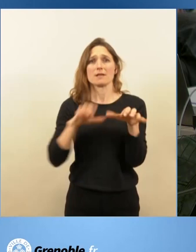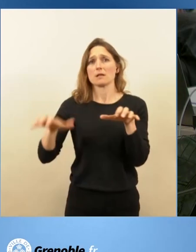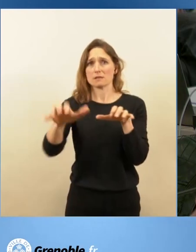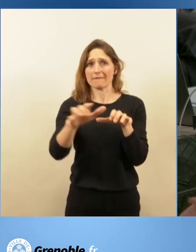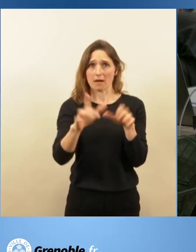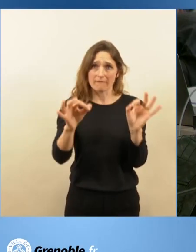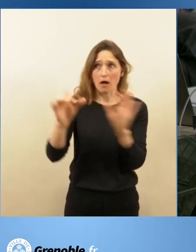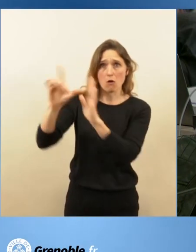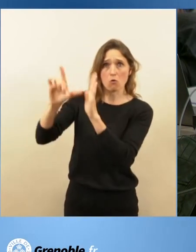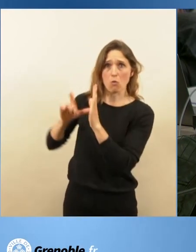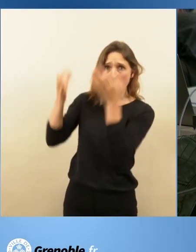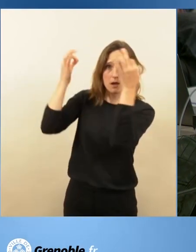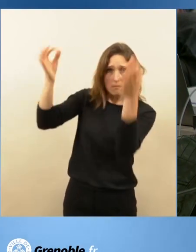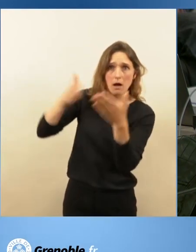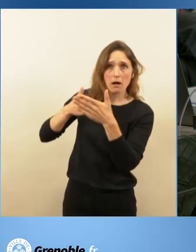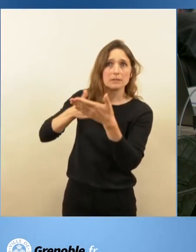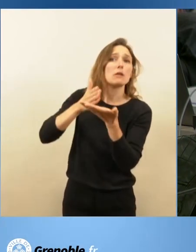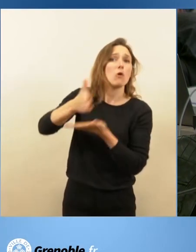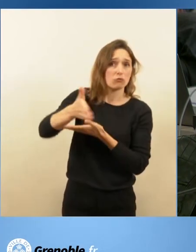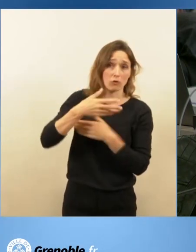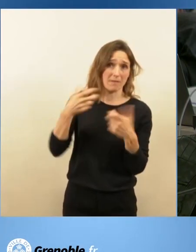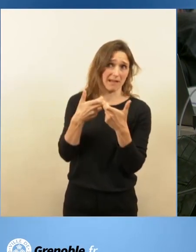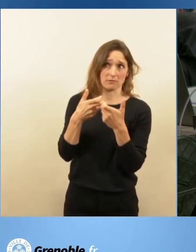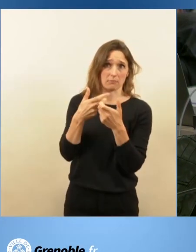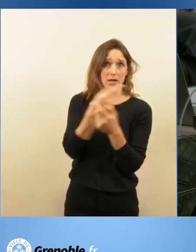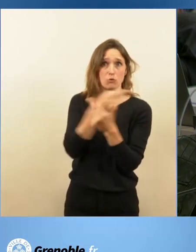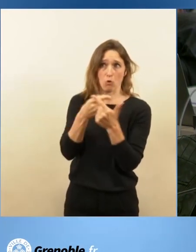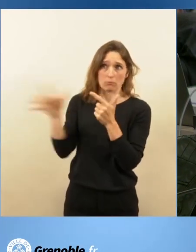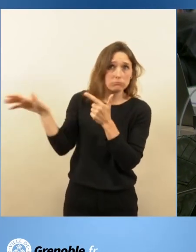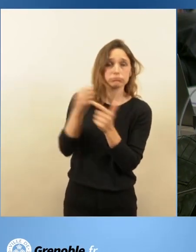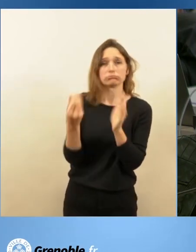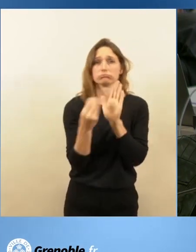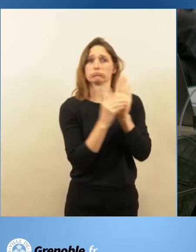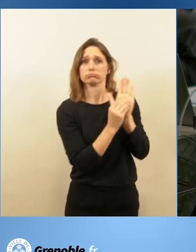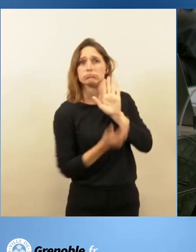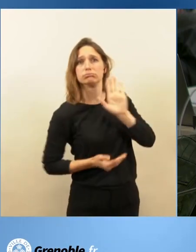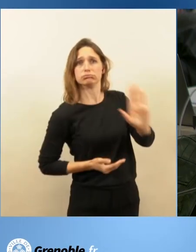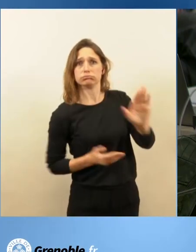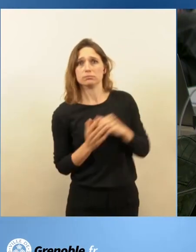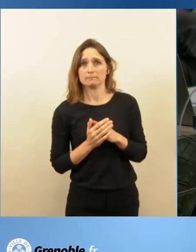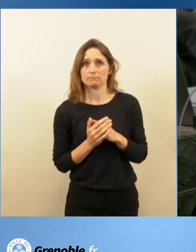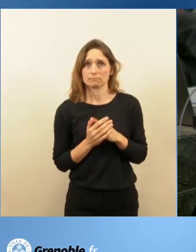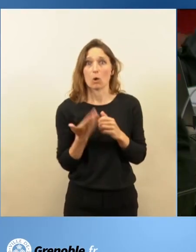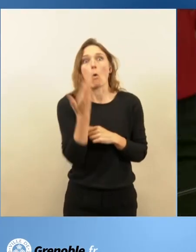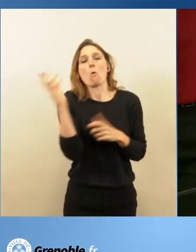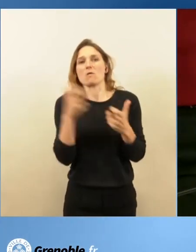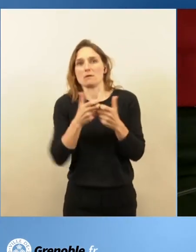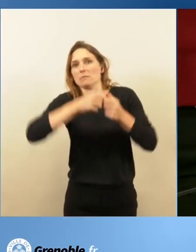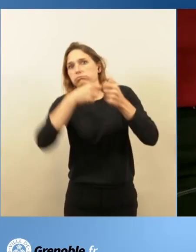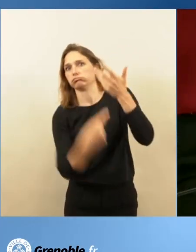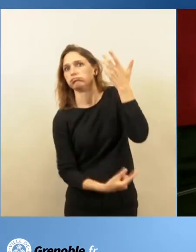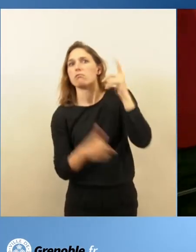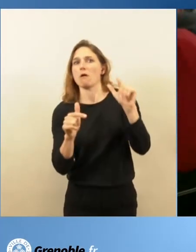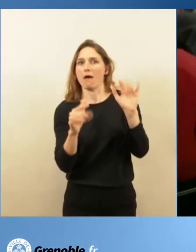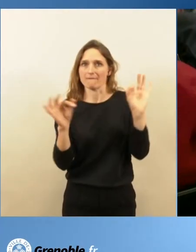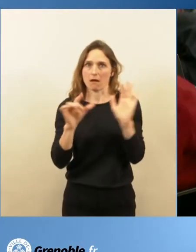et qui reprend d'ailleurs les deux exemples que je vous ai cité parmi beaucoup d'autres obligations qui vous incombent dans cette dans cet enjeu de plan climat